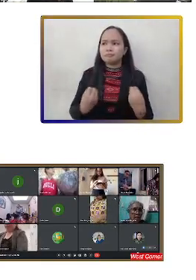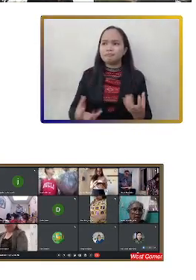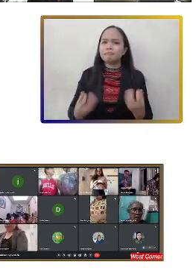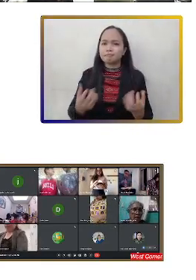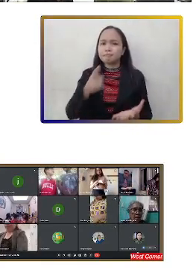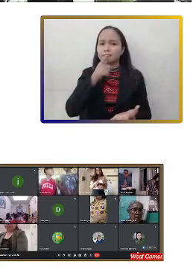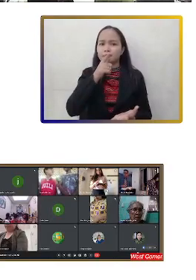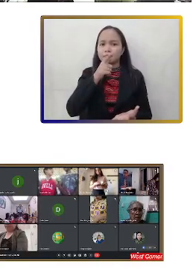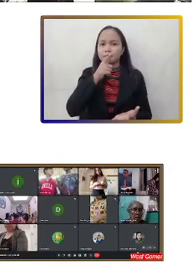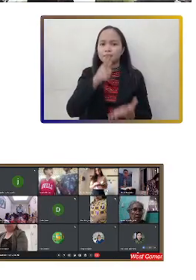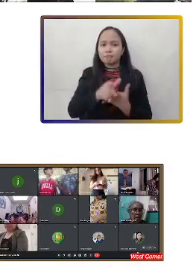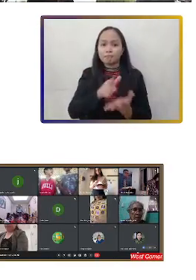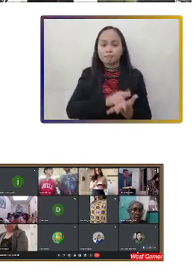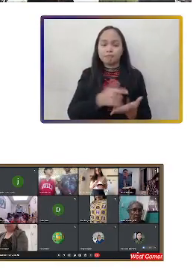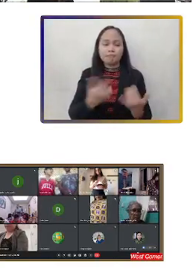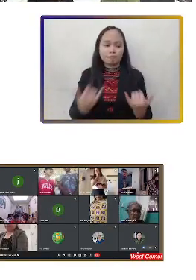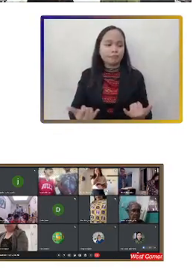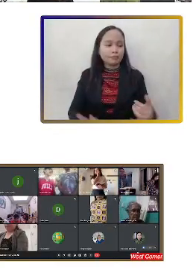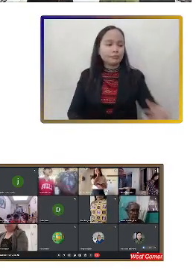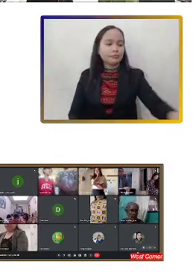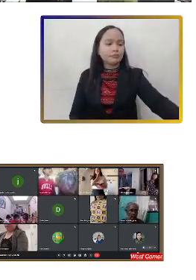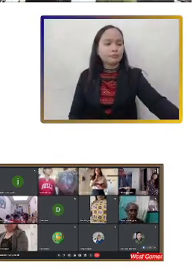Kaya sana po ay kasi